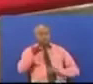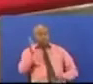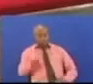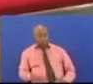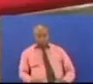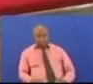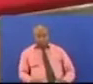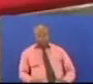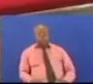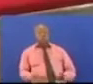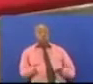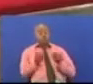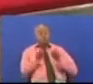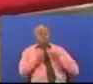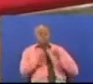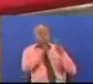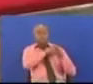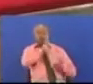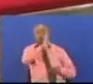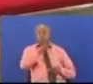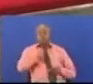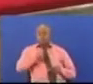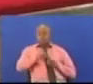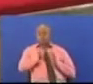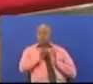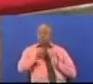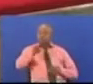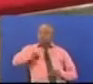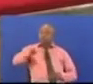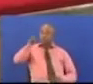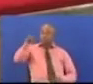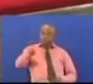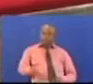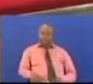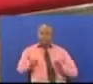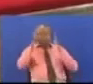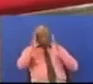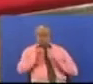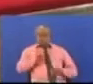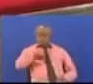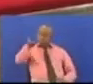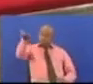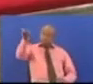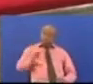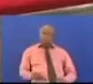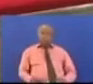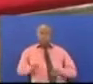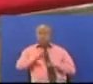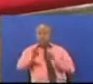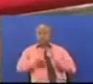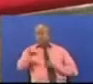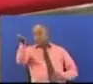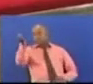ambazo ziligusia bunge kupokwa mamlaka yake na kulipa nguvu baraza la mawaziri kupitia kifungu cha maneno